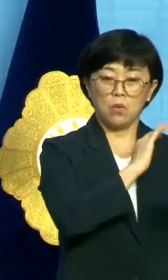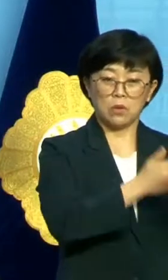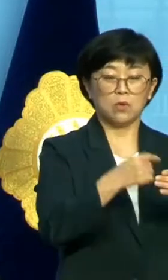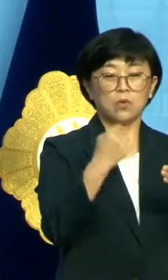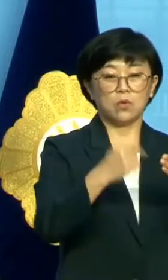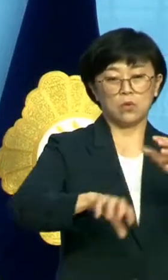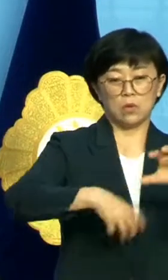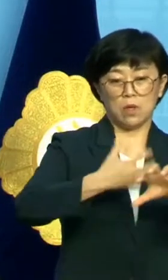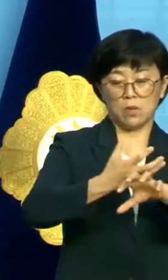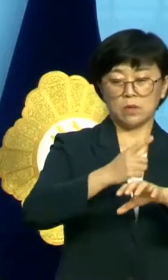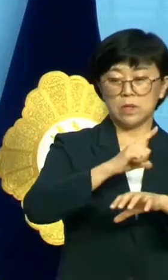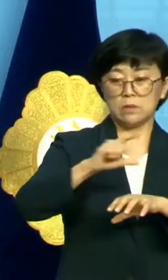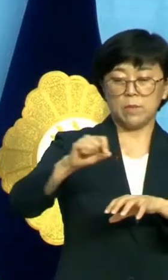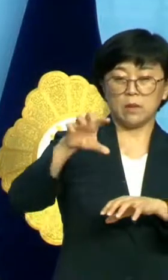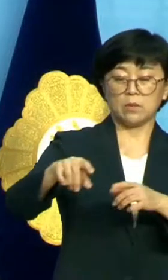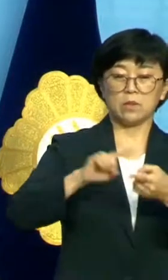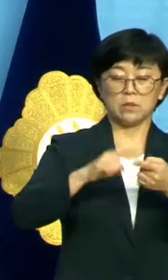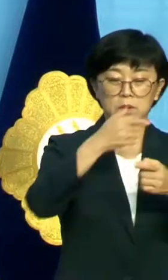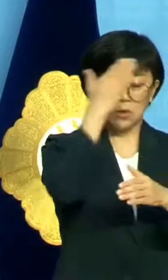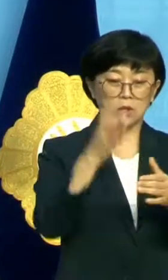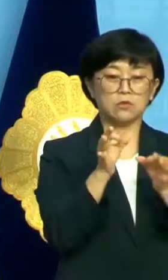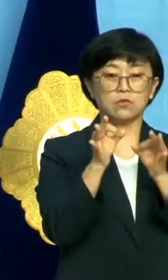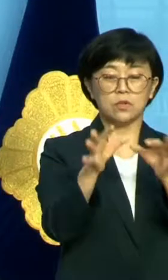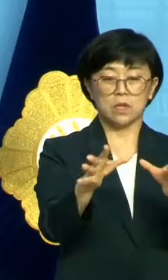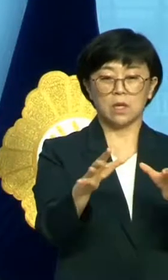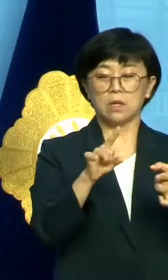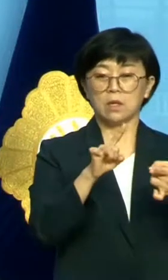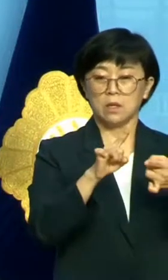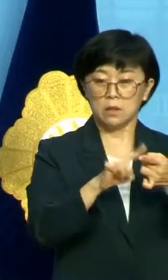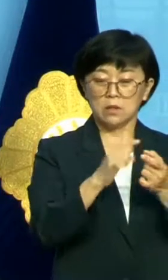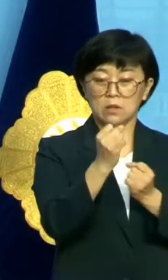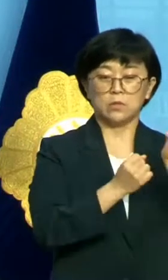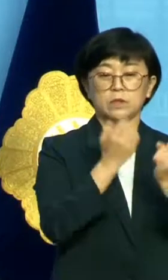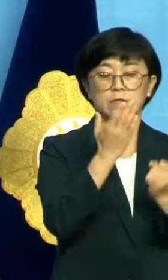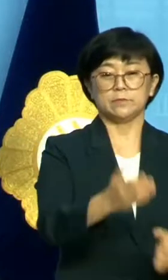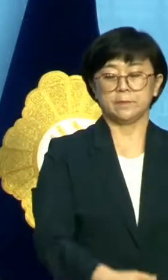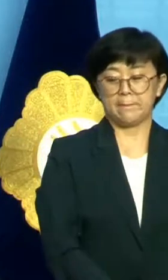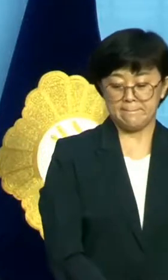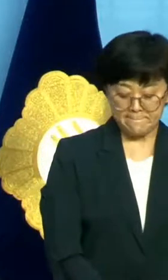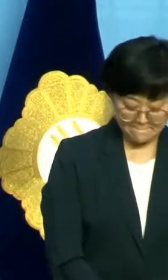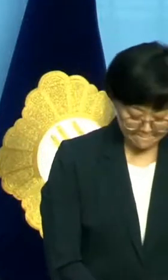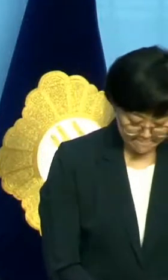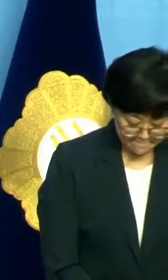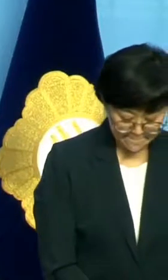교육개혁, 그다음에 지방분권 강화, 청년에 대한 투자 강화 부분에 대해서 말씀드리도록 하겠습니다.